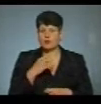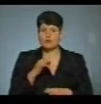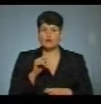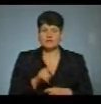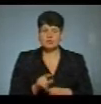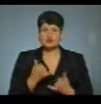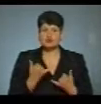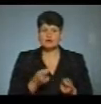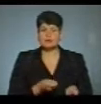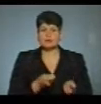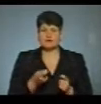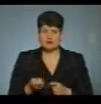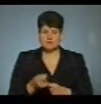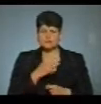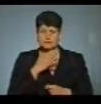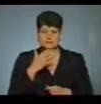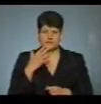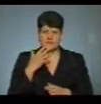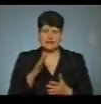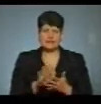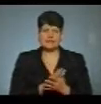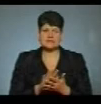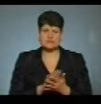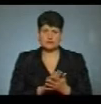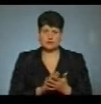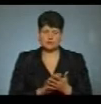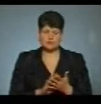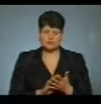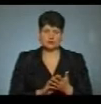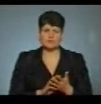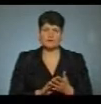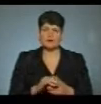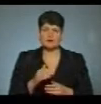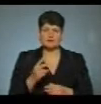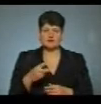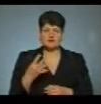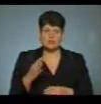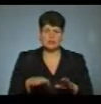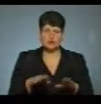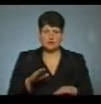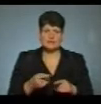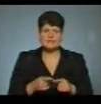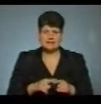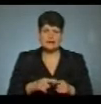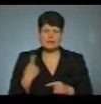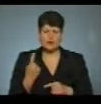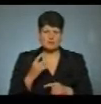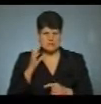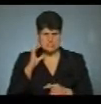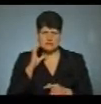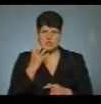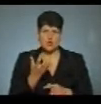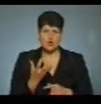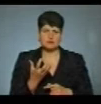сьогодні привезено достатньо дезінфікуючих. 24 тонни. Так, це, я рахую, що це для області досить такий серйозний, скажімо